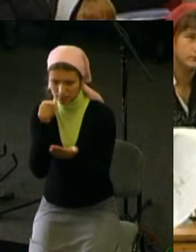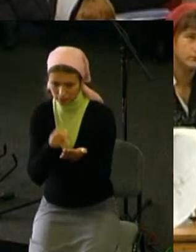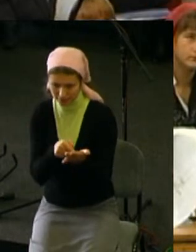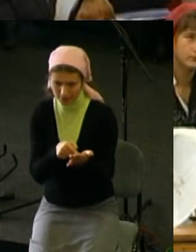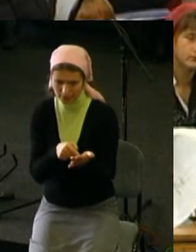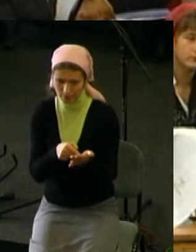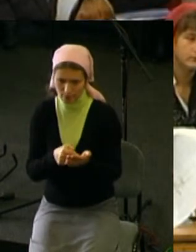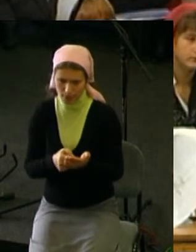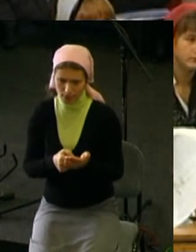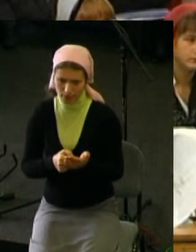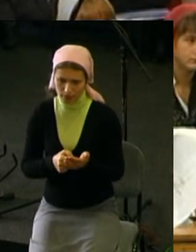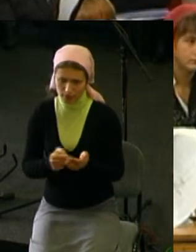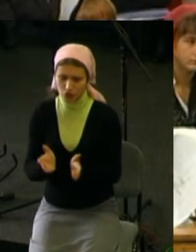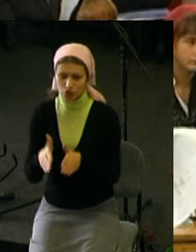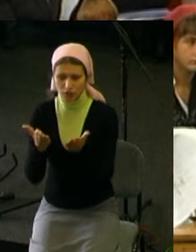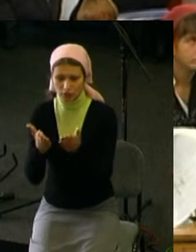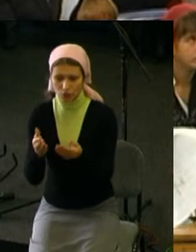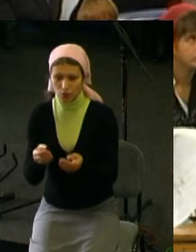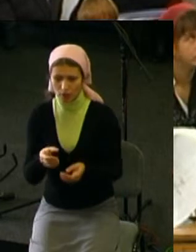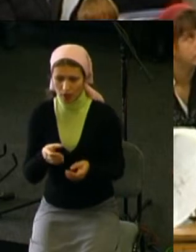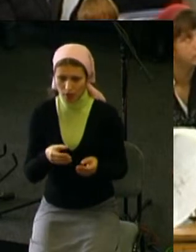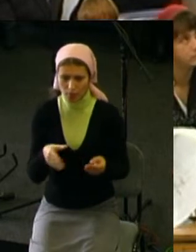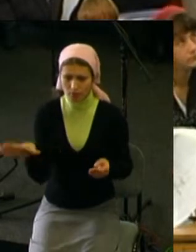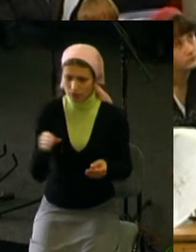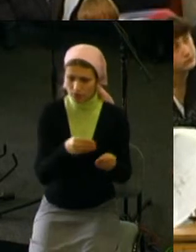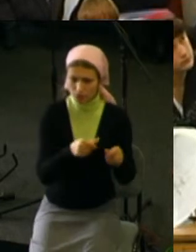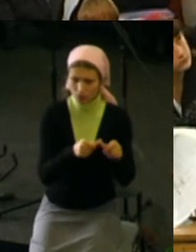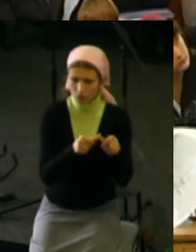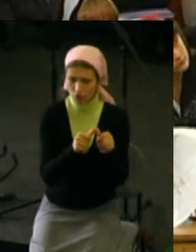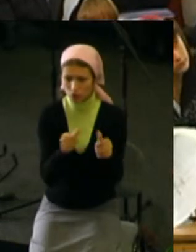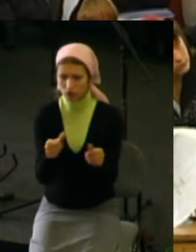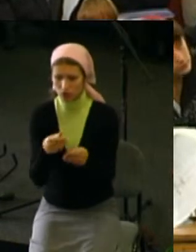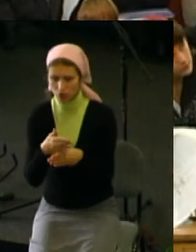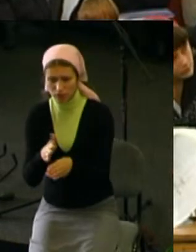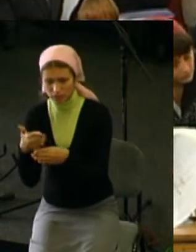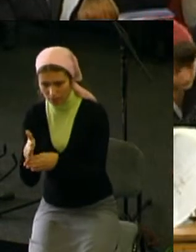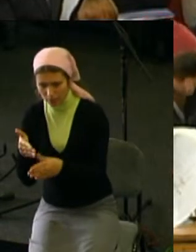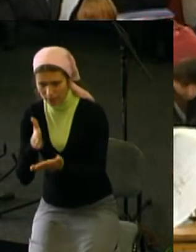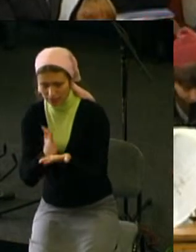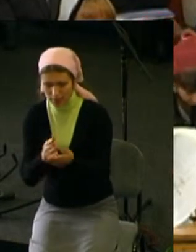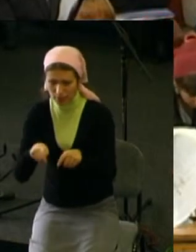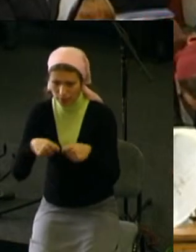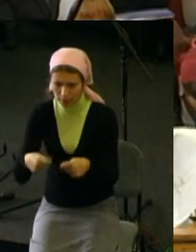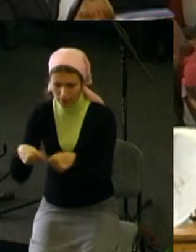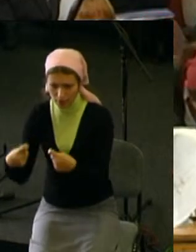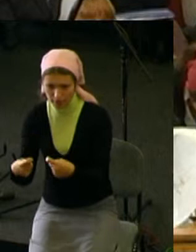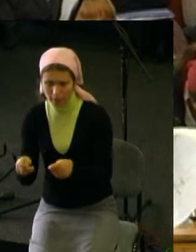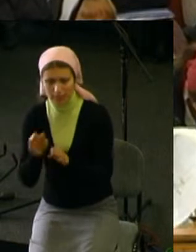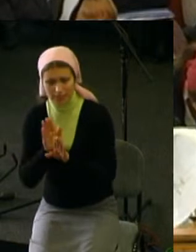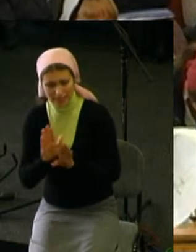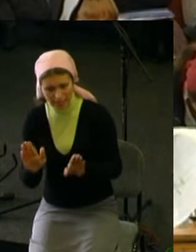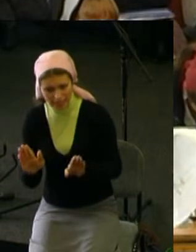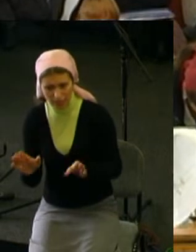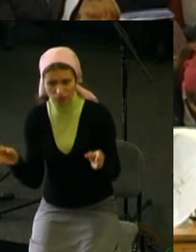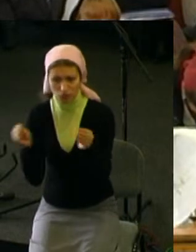у у чашу яку ми розділяємо і хліб який ми ламаємо Хіба це не є спільність